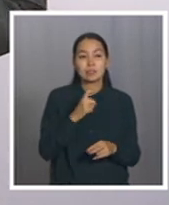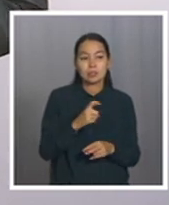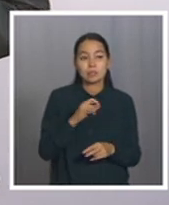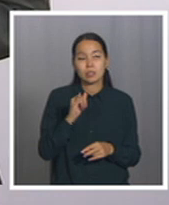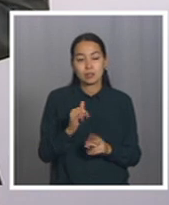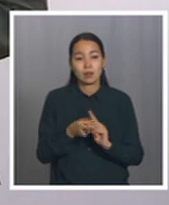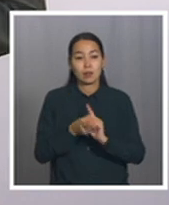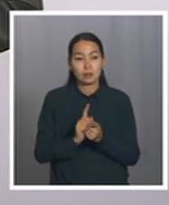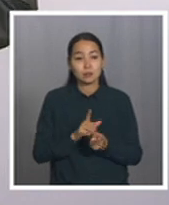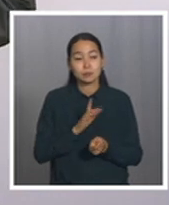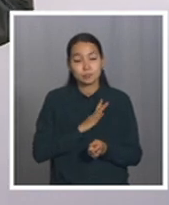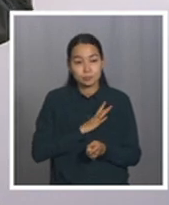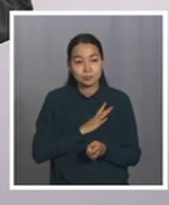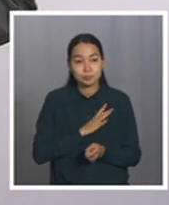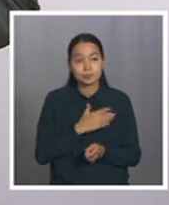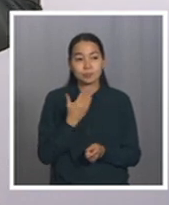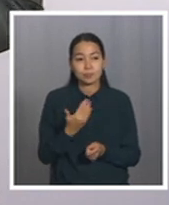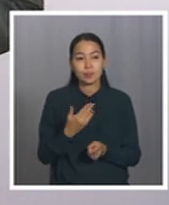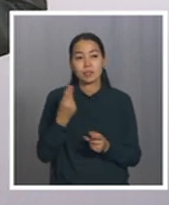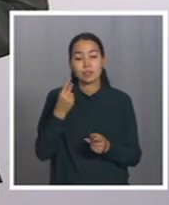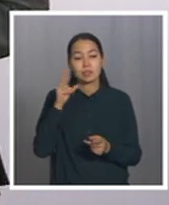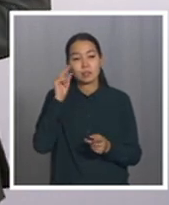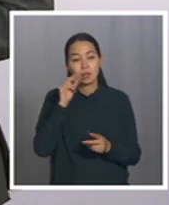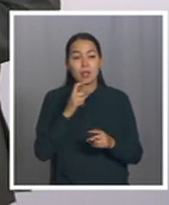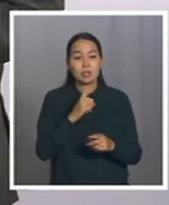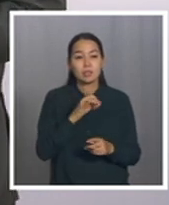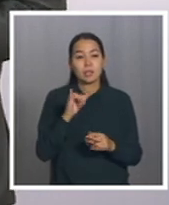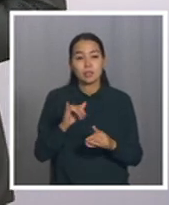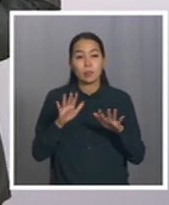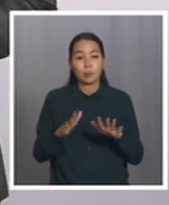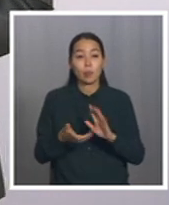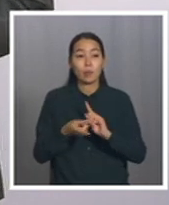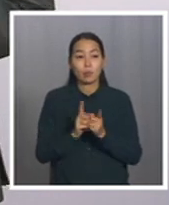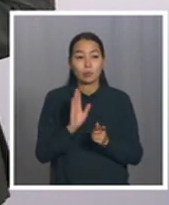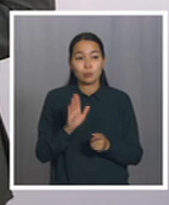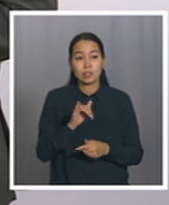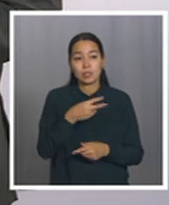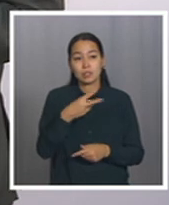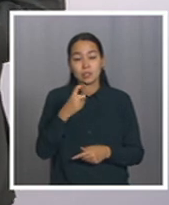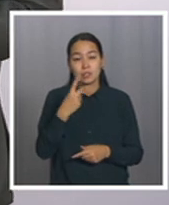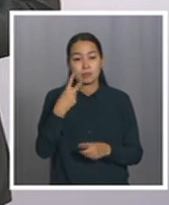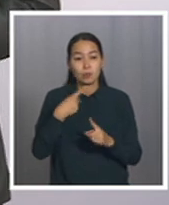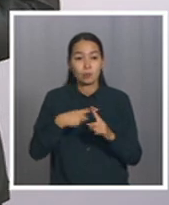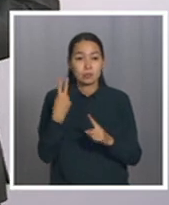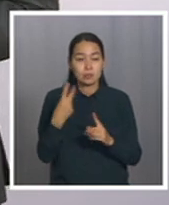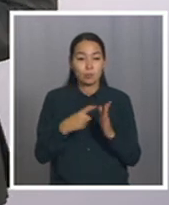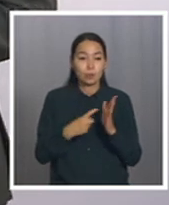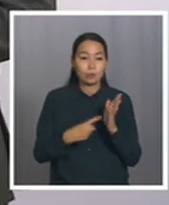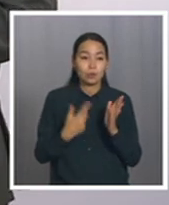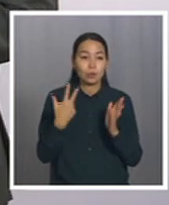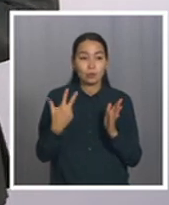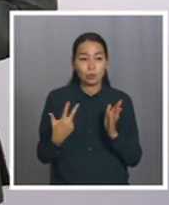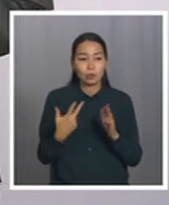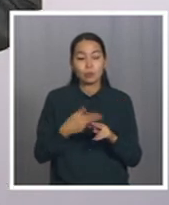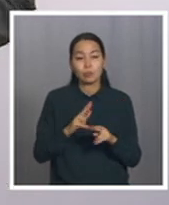алдық. Екінші амал, x пен y-тің орнын ауыстырамыз. Яғни y тең болады бізде x квадрат қосылған 2 бөлінген 3-ке. Бұл функция